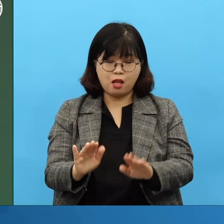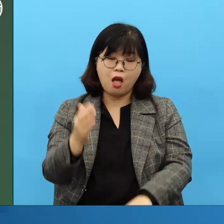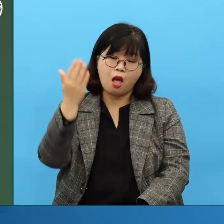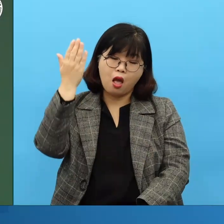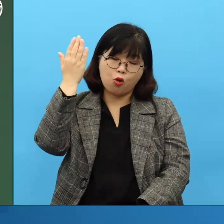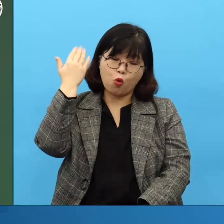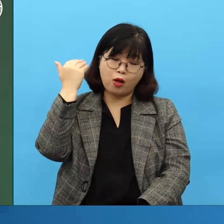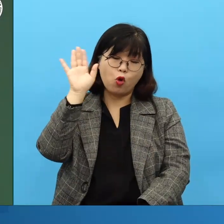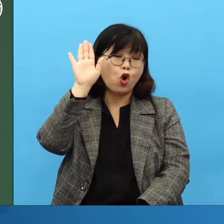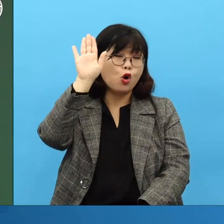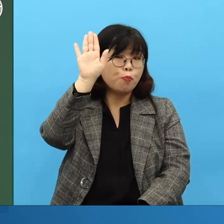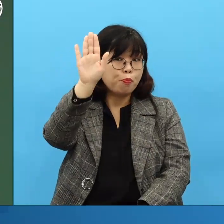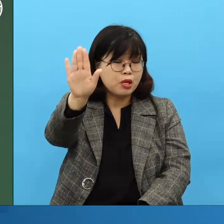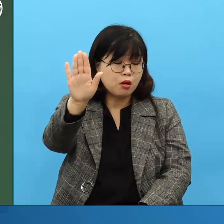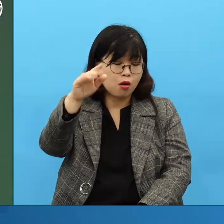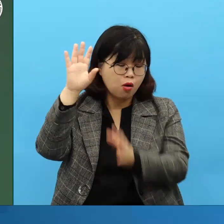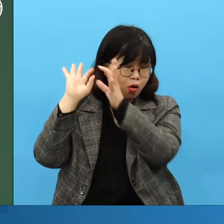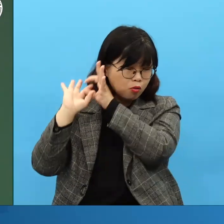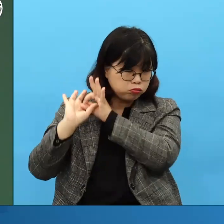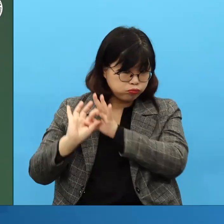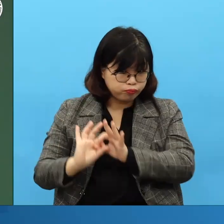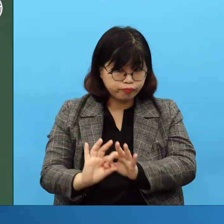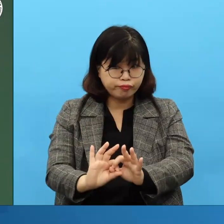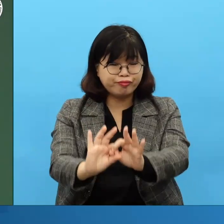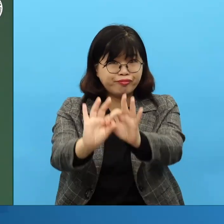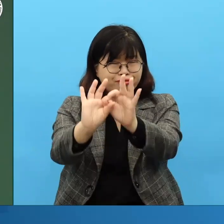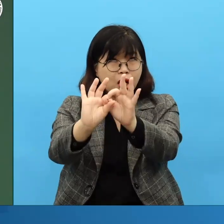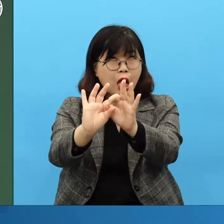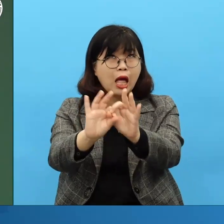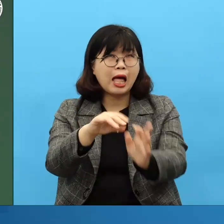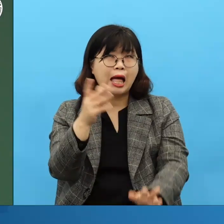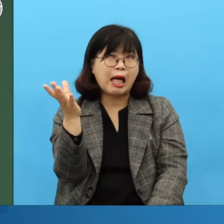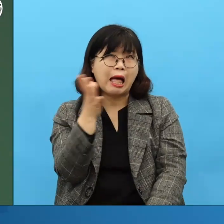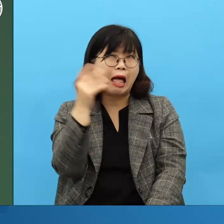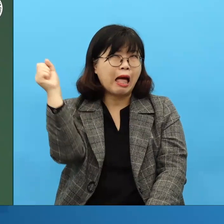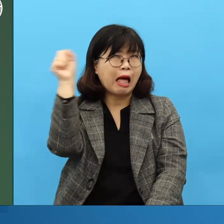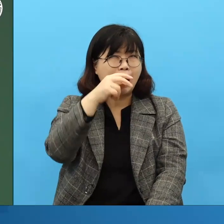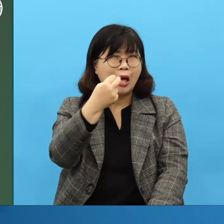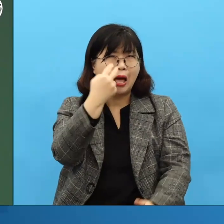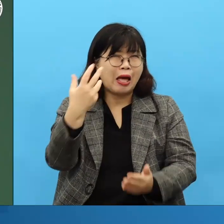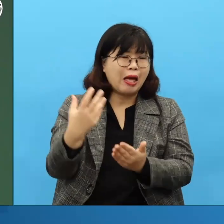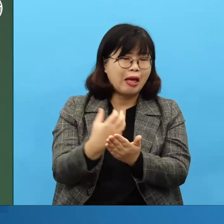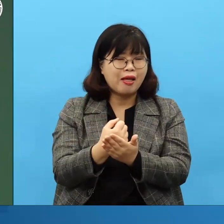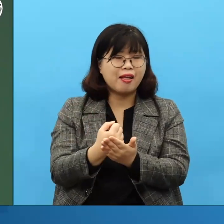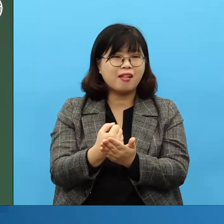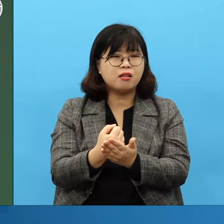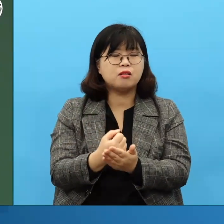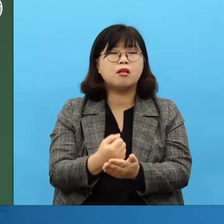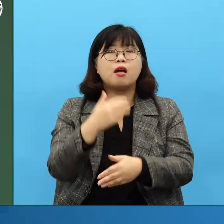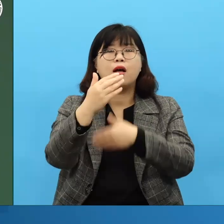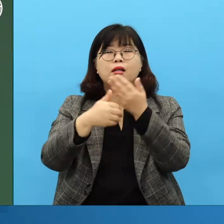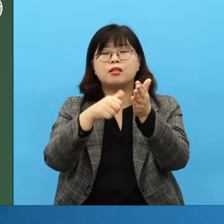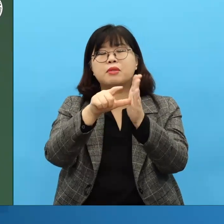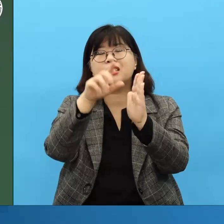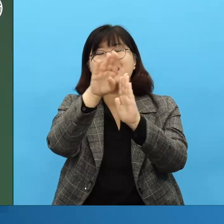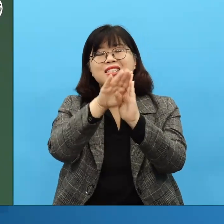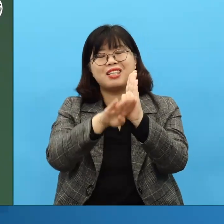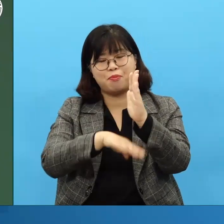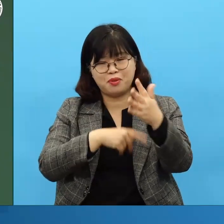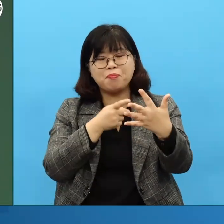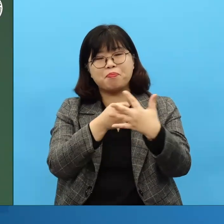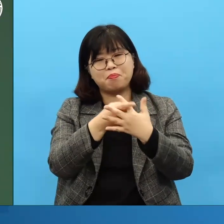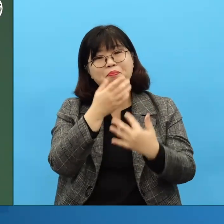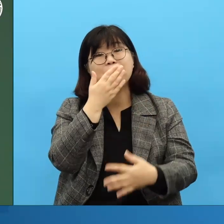시간표를 알게 하는 겁니다. Why? Because it reveals to us the time schedule of the past, the present, and the future. 얼마나 감사합니까? So how thankful must we be for